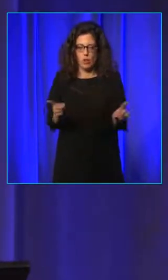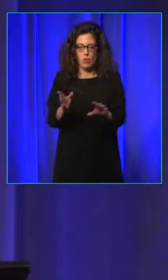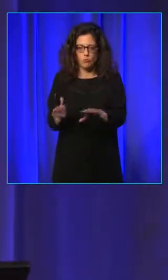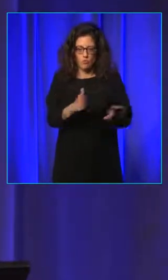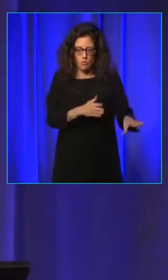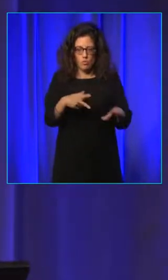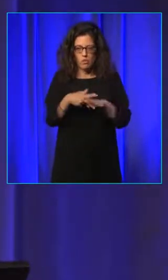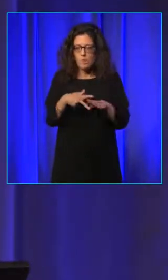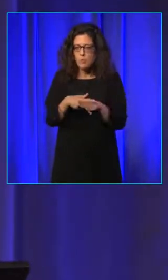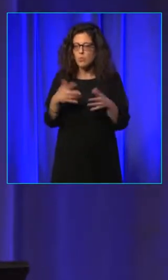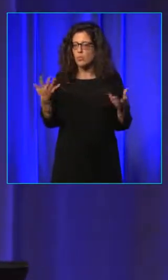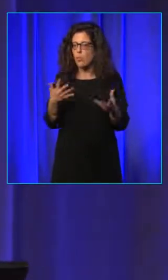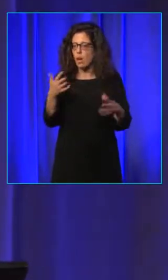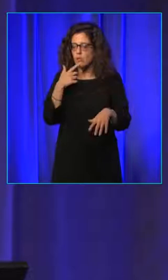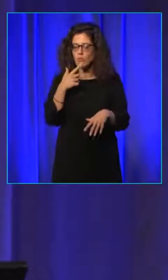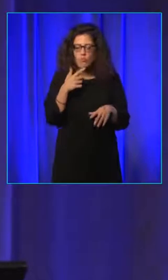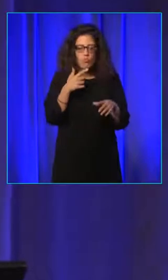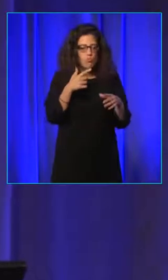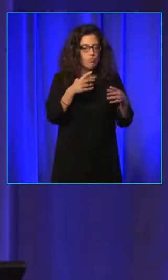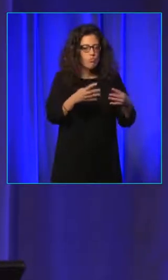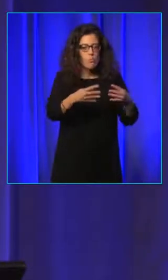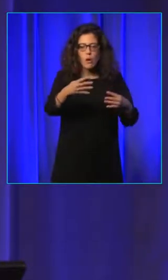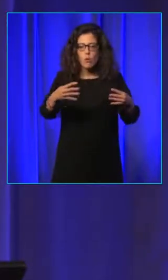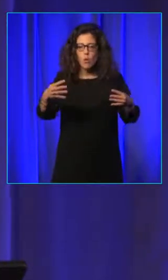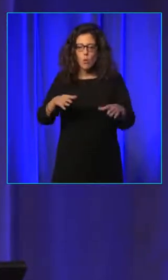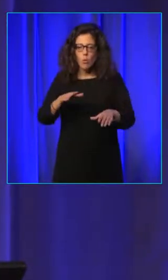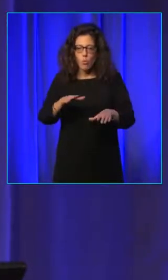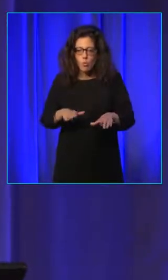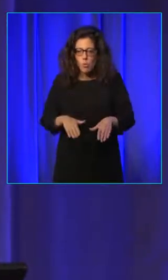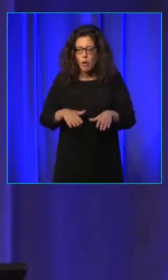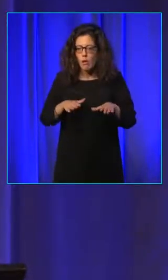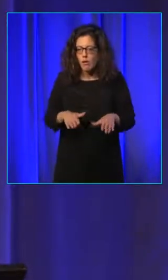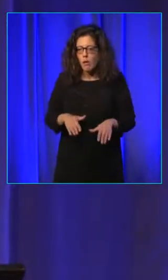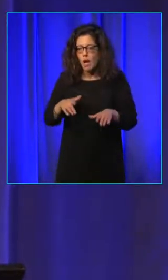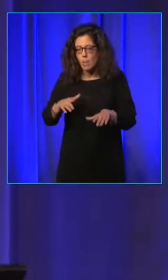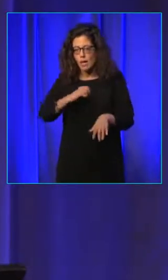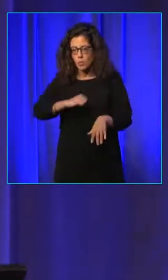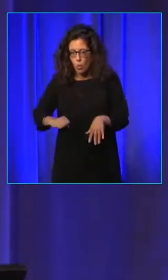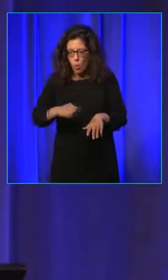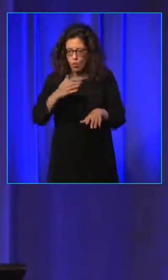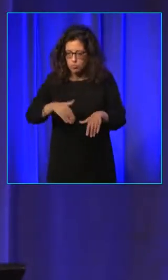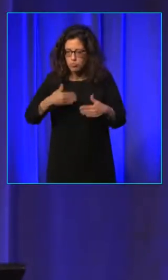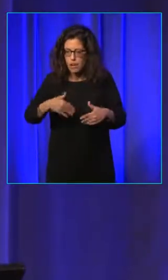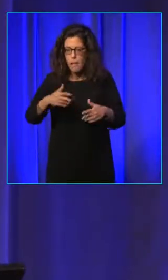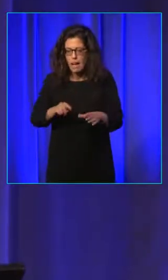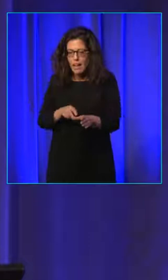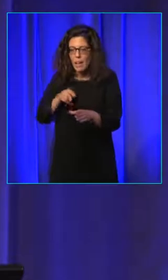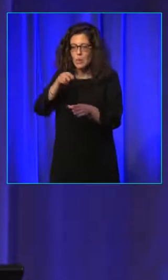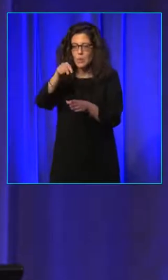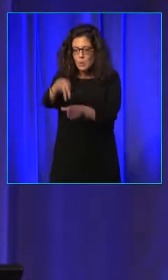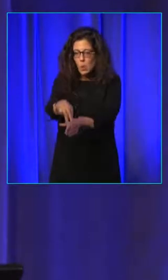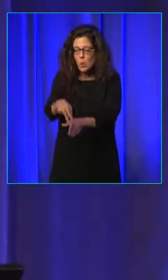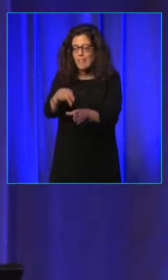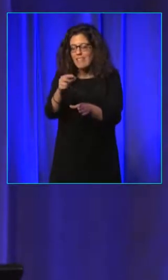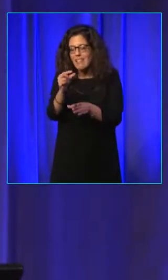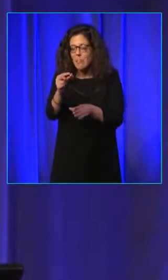sur des parcours au pas, au trot, ensuite des petits sauts. Alors, je suis désolée, je